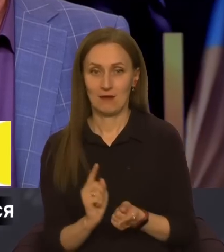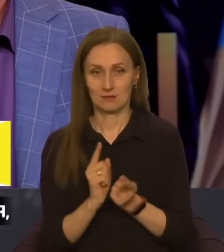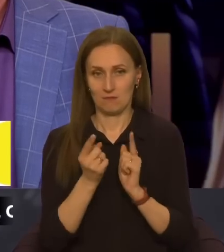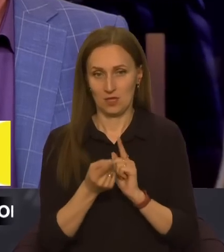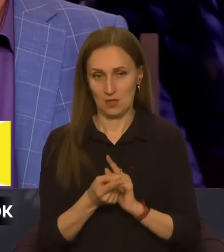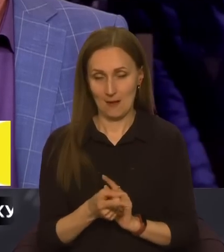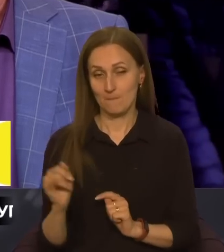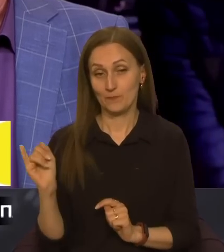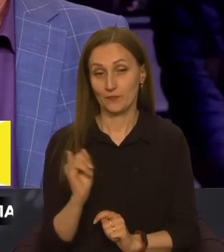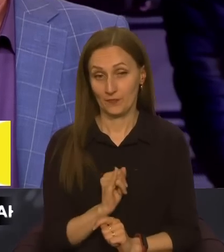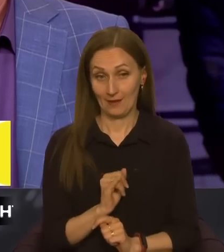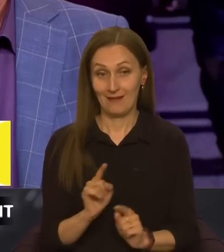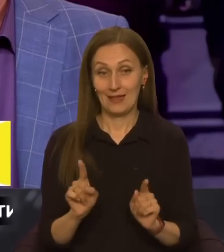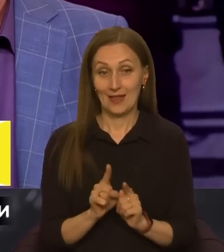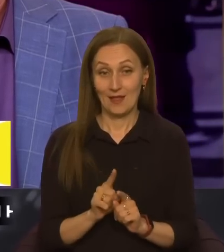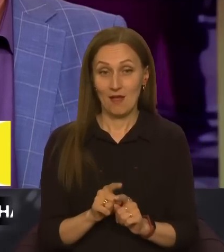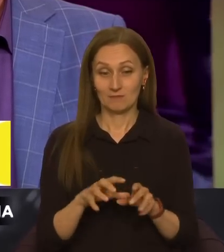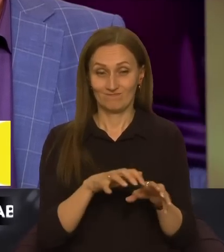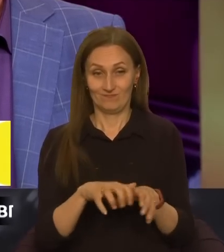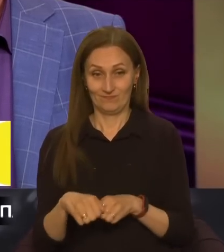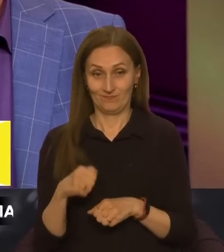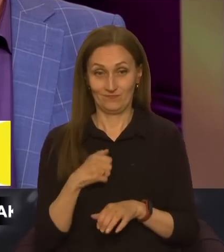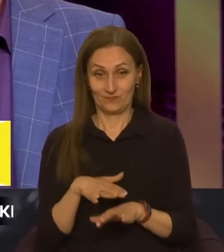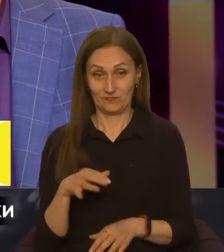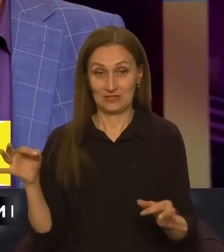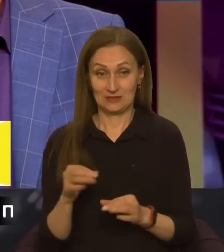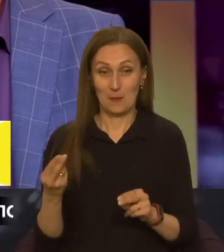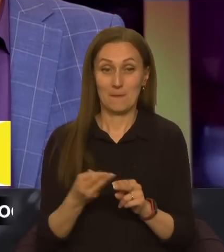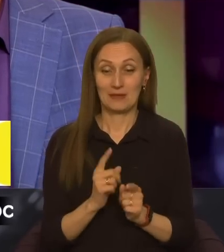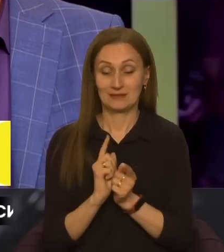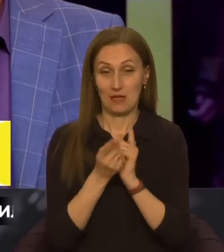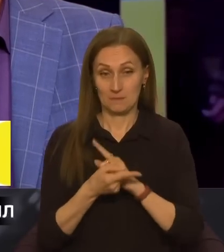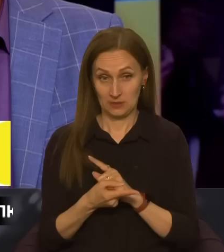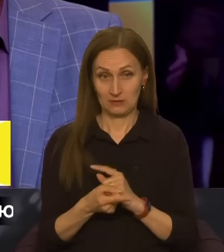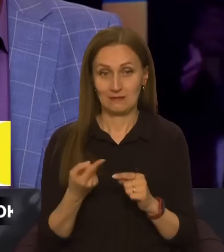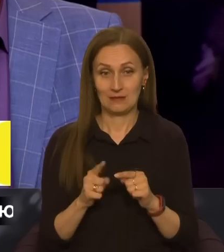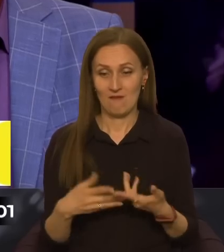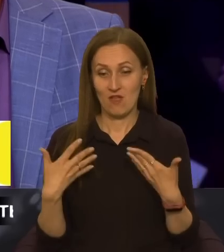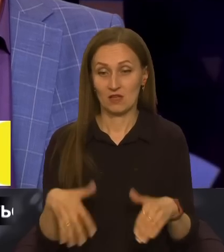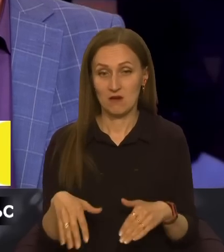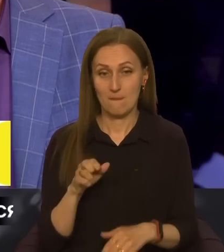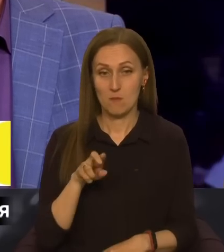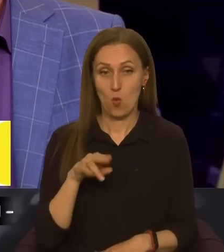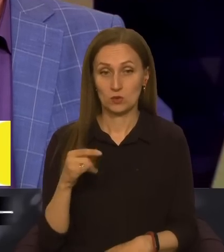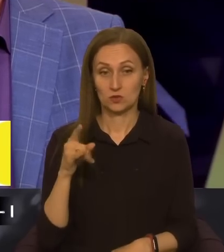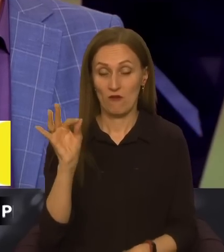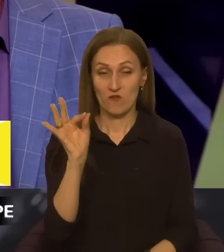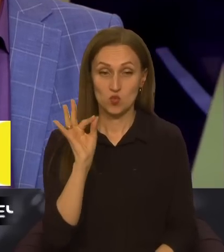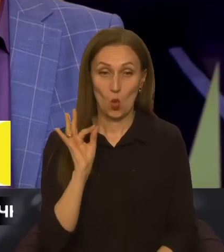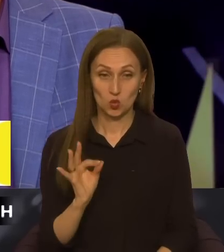замінювати, і таке виведення одночасно без заміни – це втрата позицій